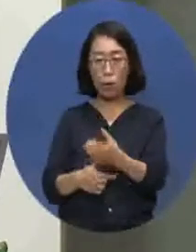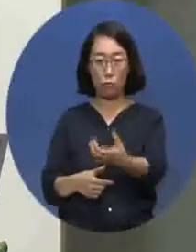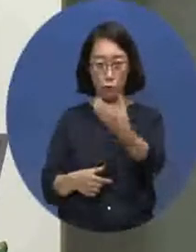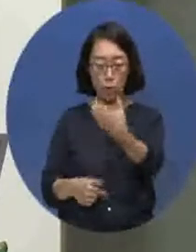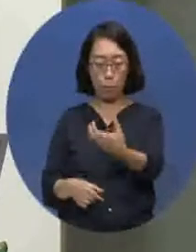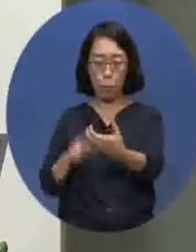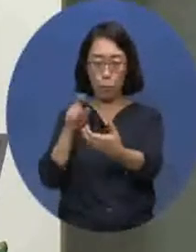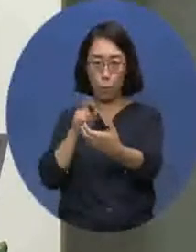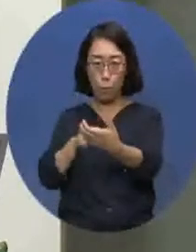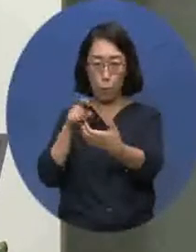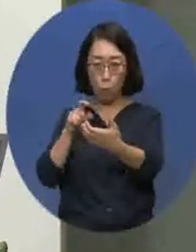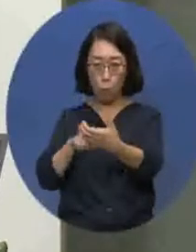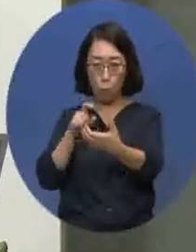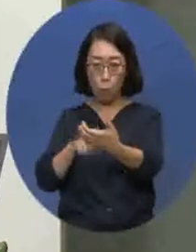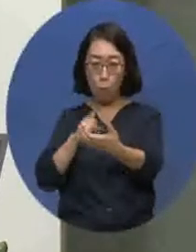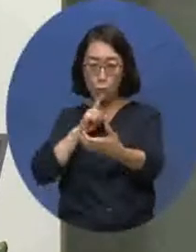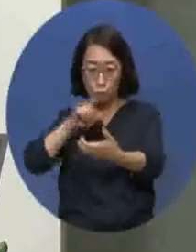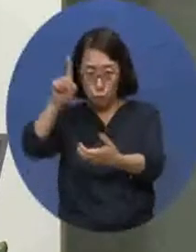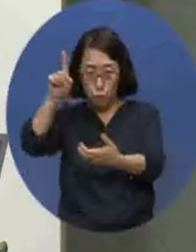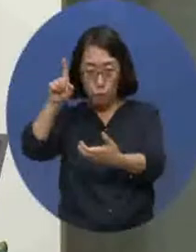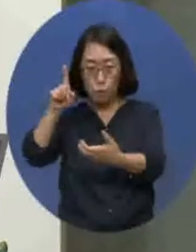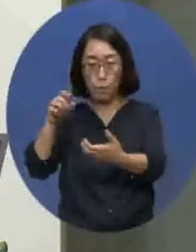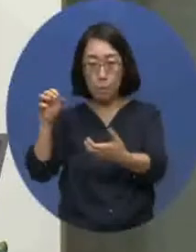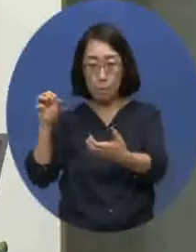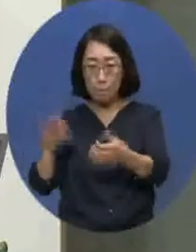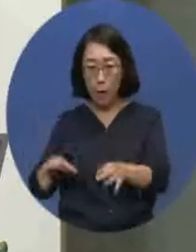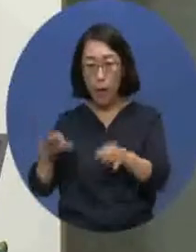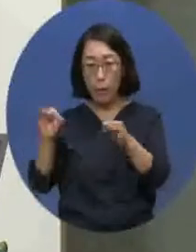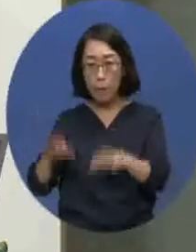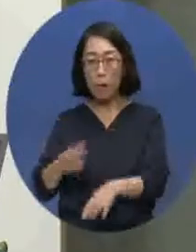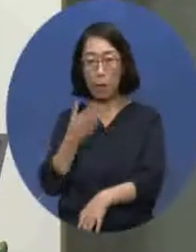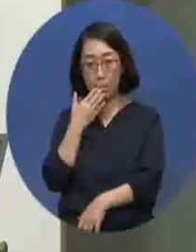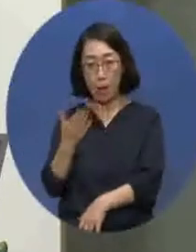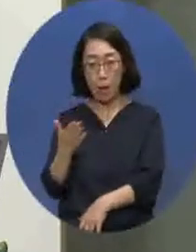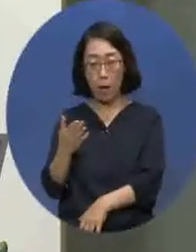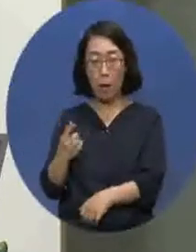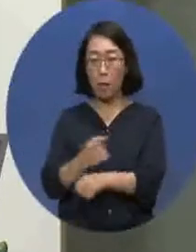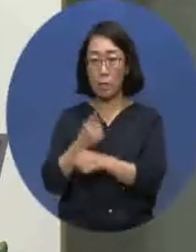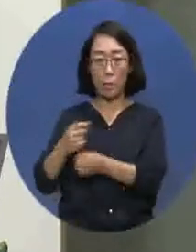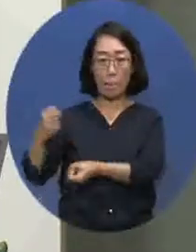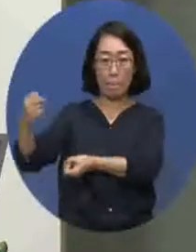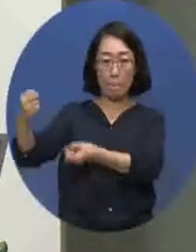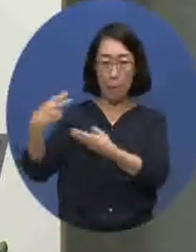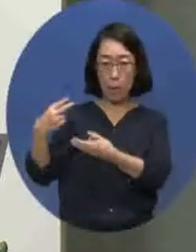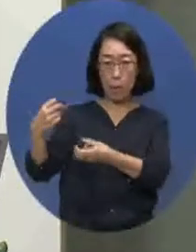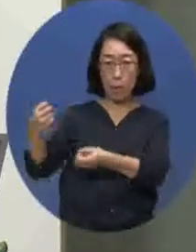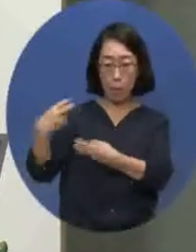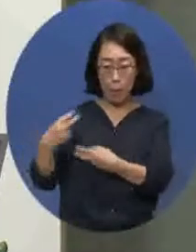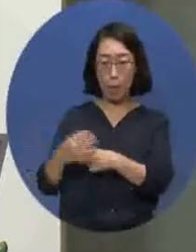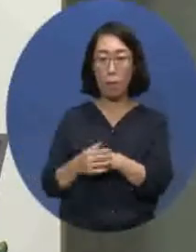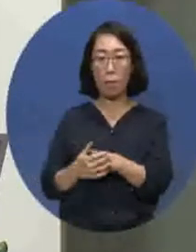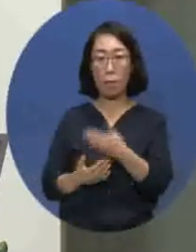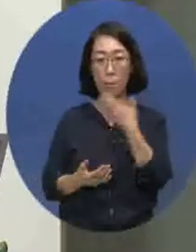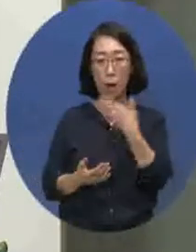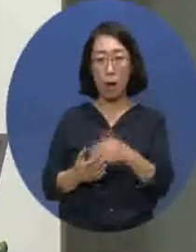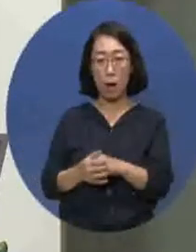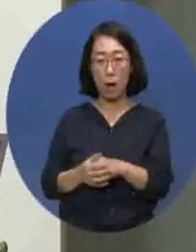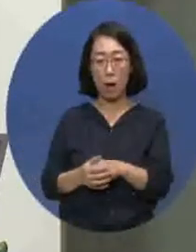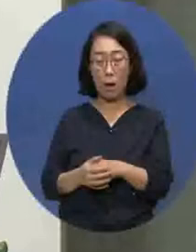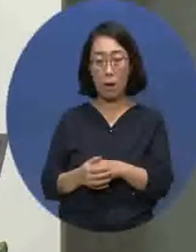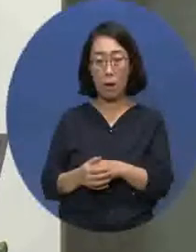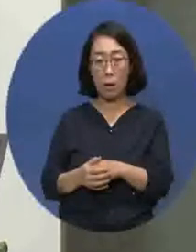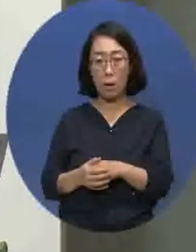통해서 인터넷을 통해서 주문을 하고 1시간 내에 아무리 m1 곳에